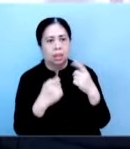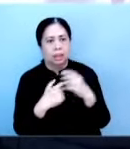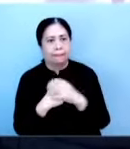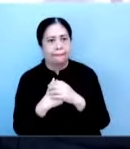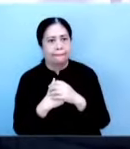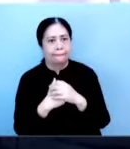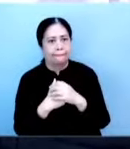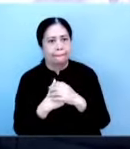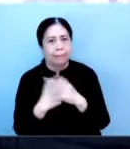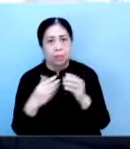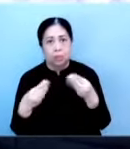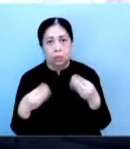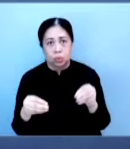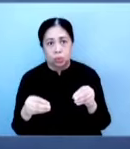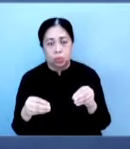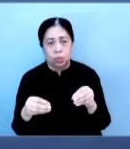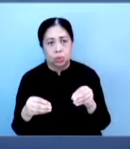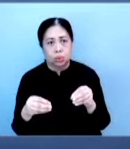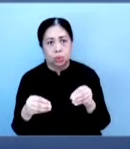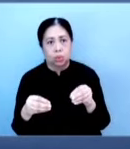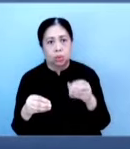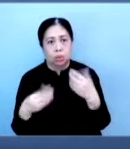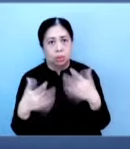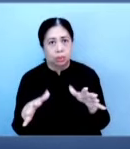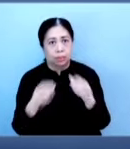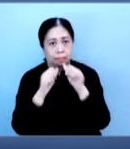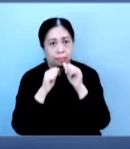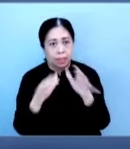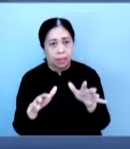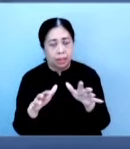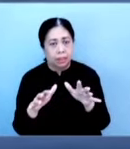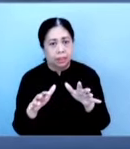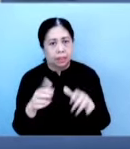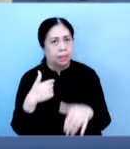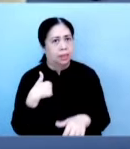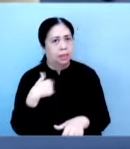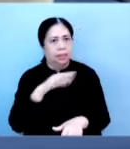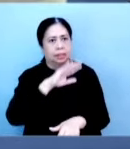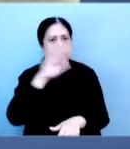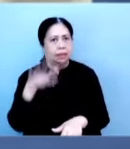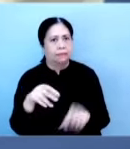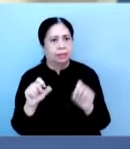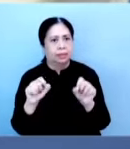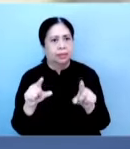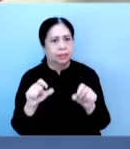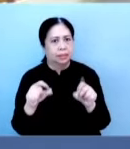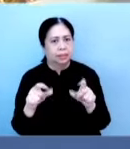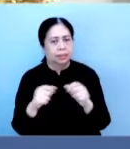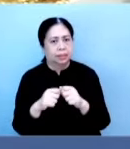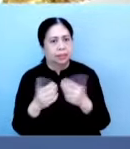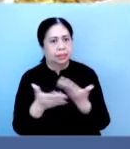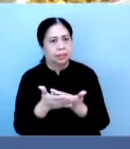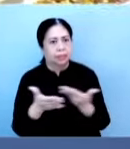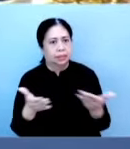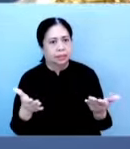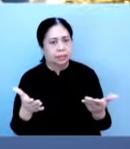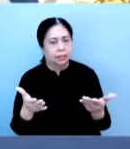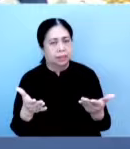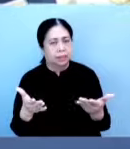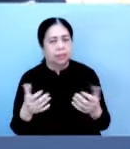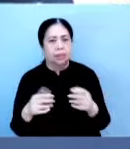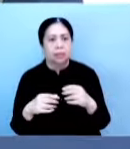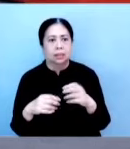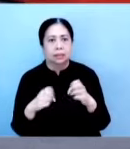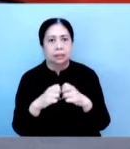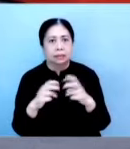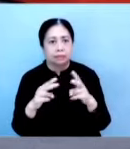nagbebenta ka ba Baka bless po yan actually never po tayong nagtitinda ng mga Bukod sa rosary and even